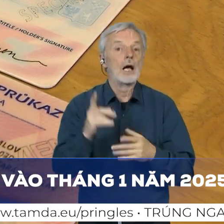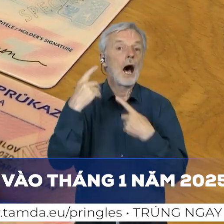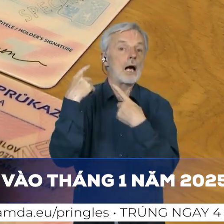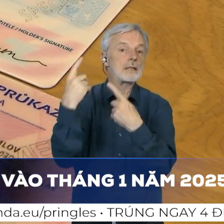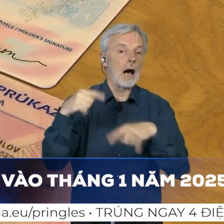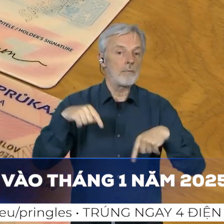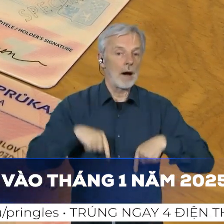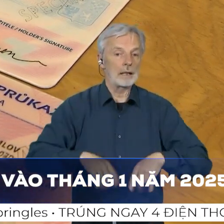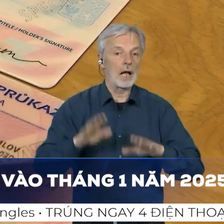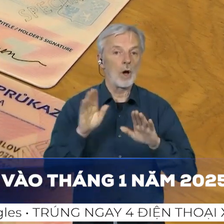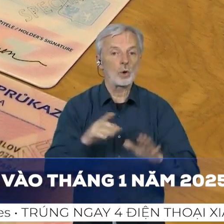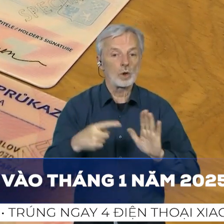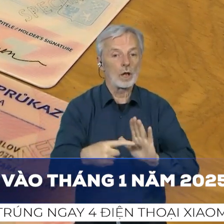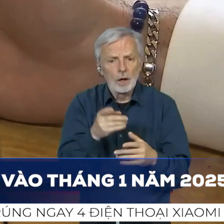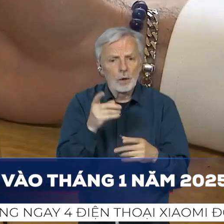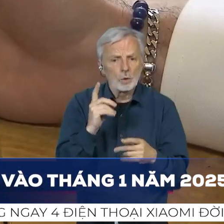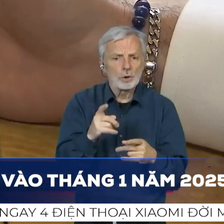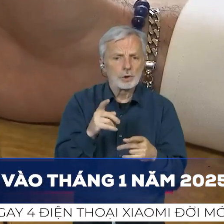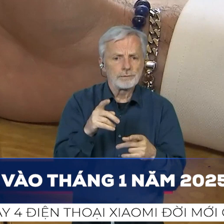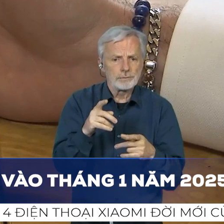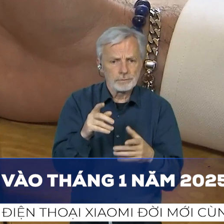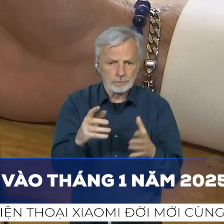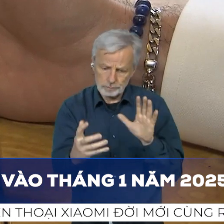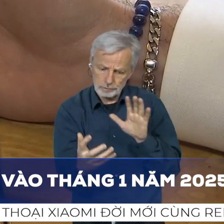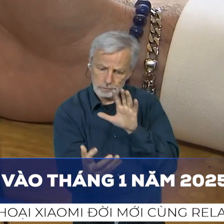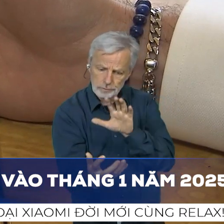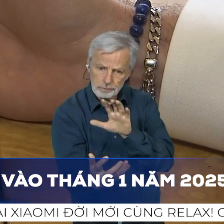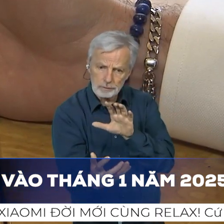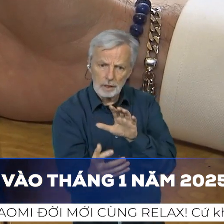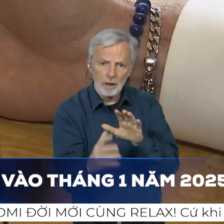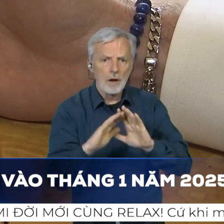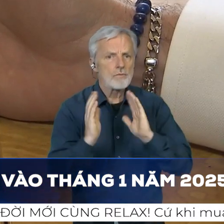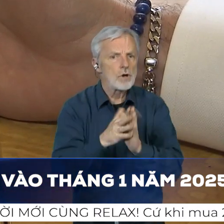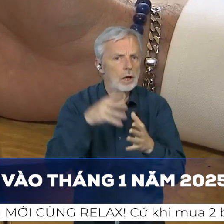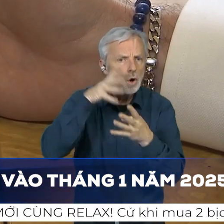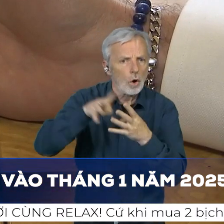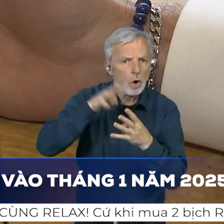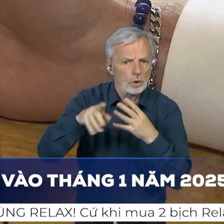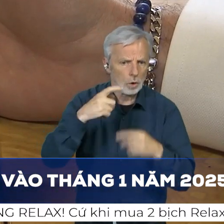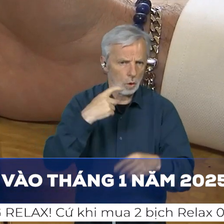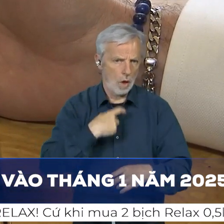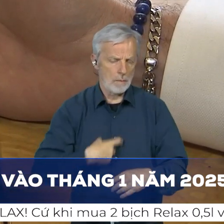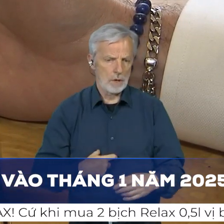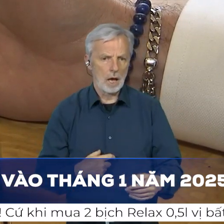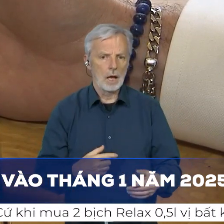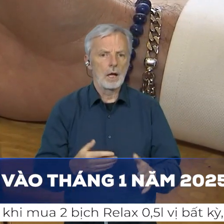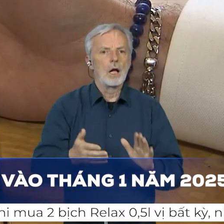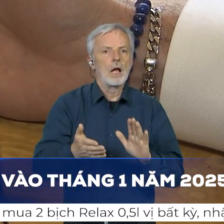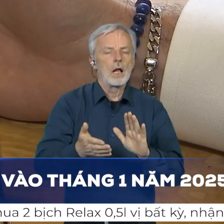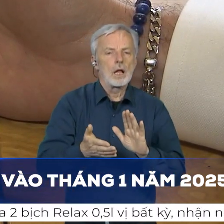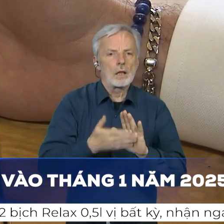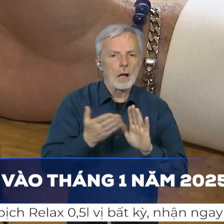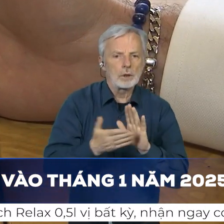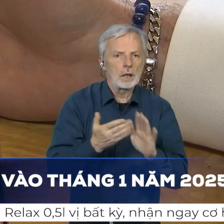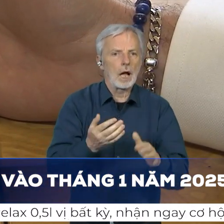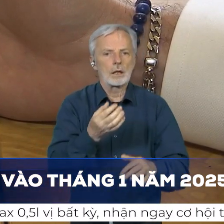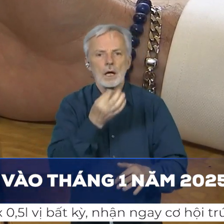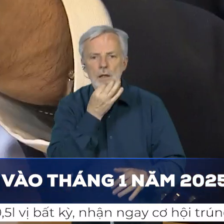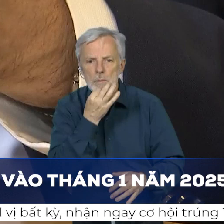EDOCLID cung cấp giải pháp cho các tài liệu điện tử thực và sẽ tương thích với ví nhận dạng kỹ thuật số châu Âu EUDI sắp ra